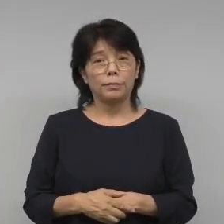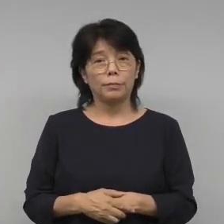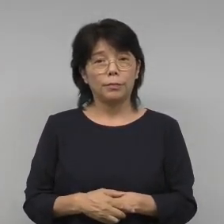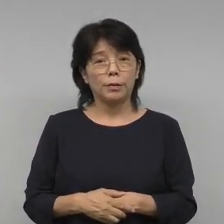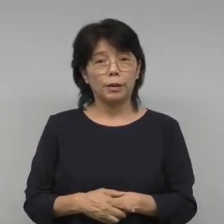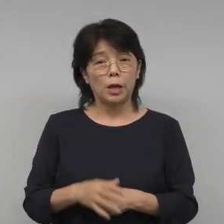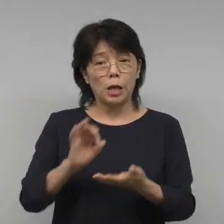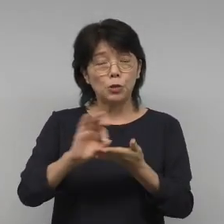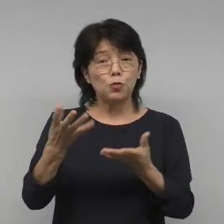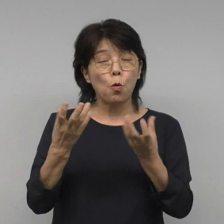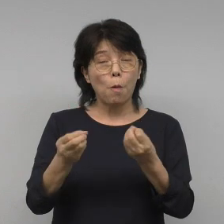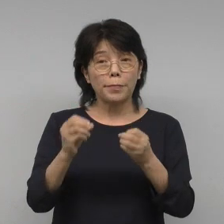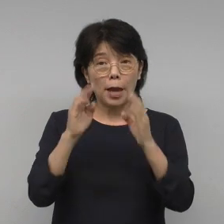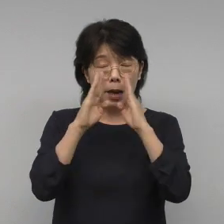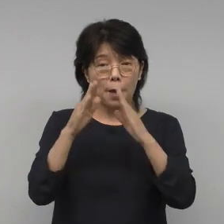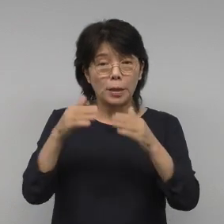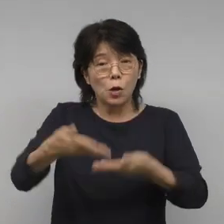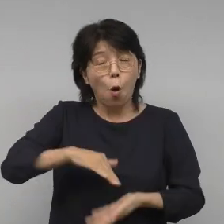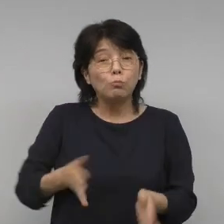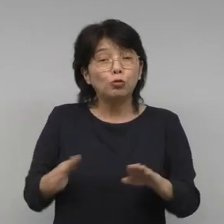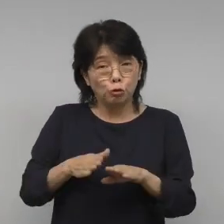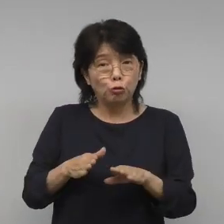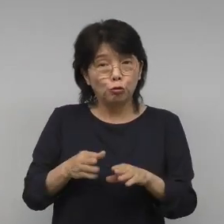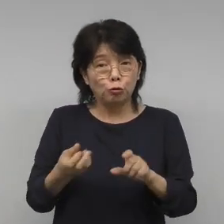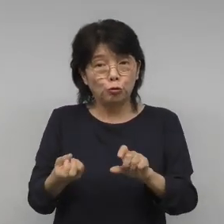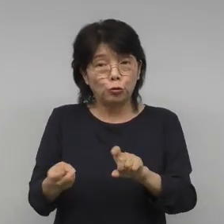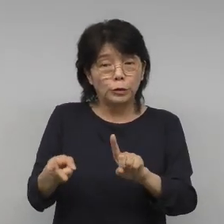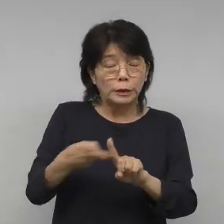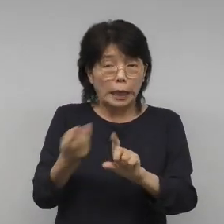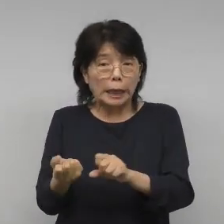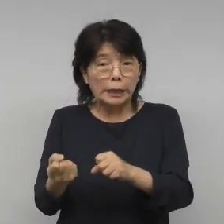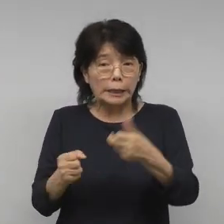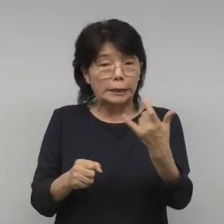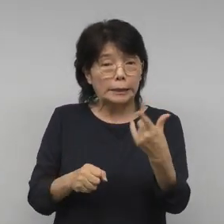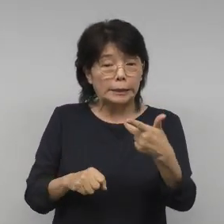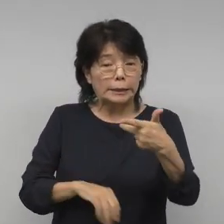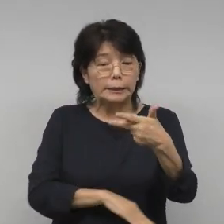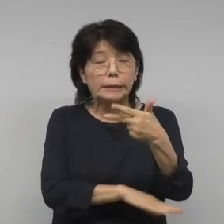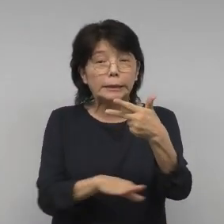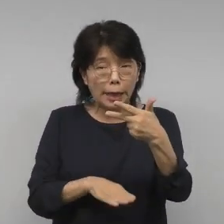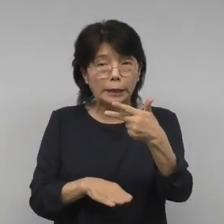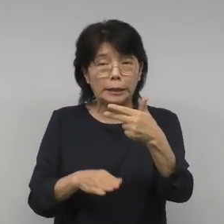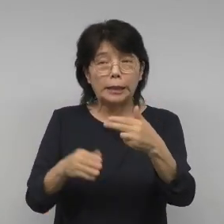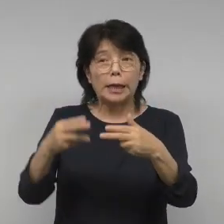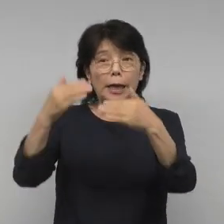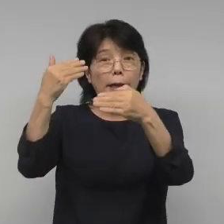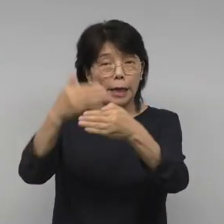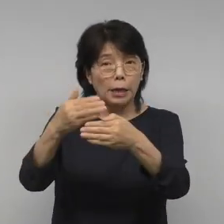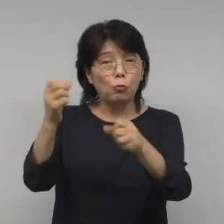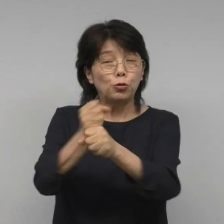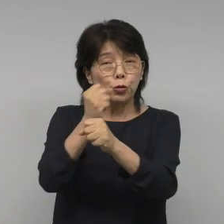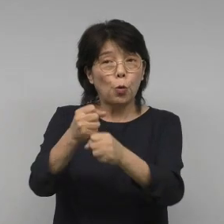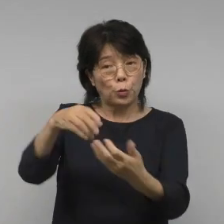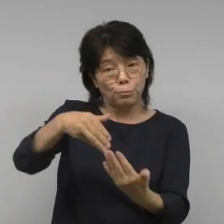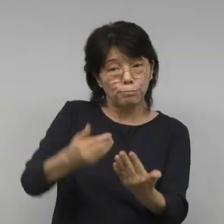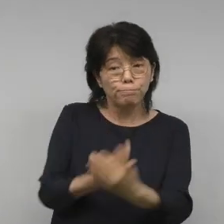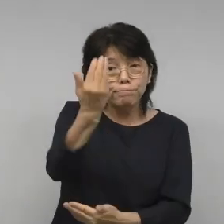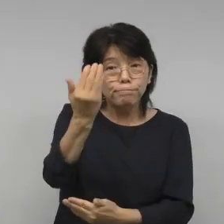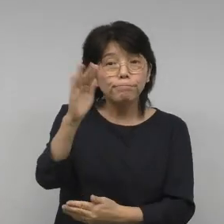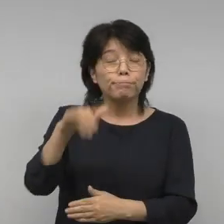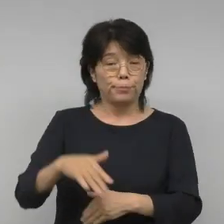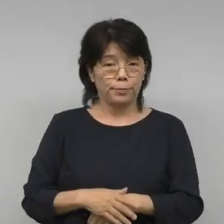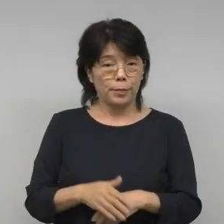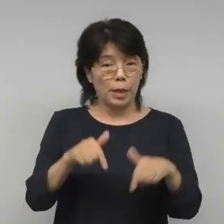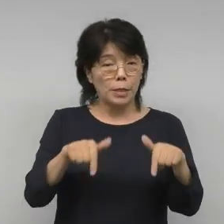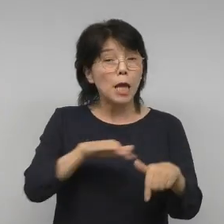使用済み紙おむつの再資源化実証事業が、この度めでたく静岡県の事業に採択をされました。県西部では